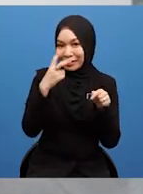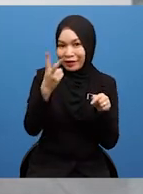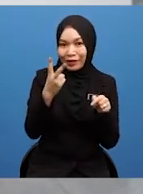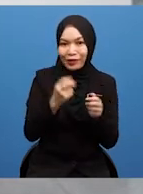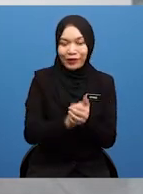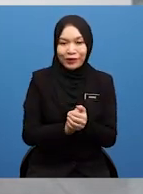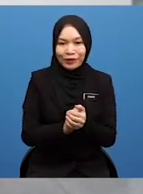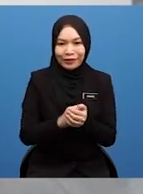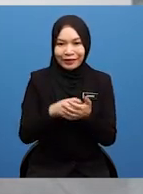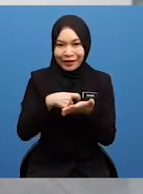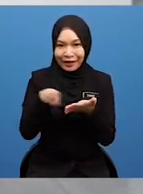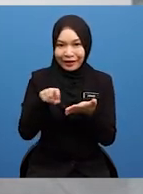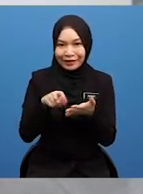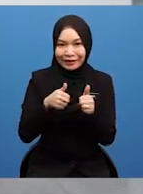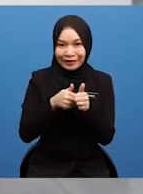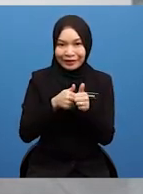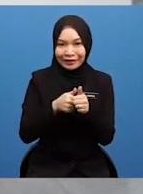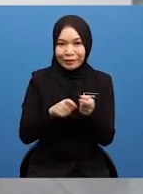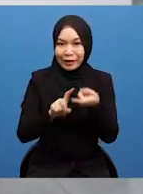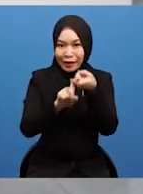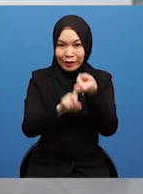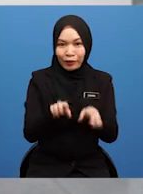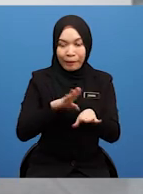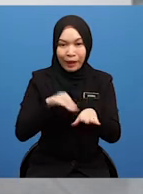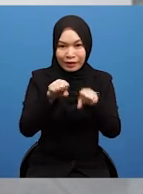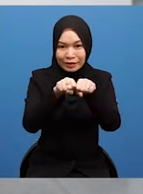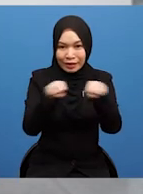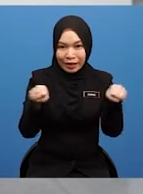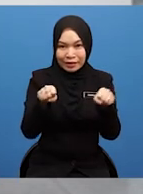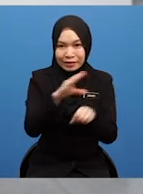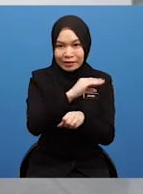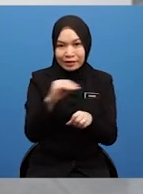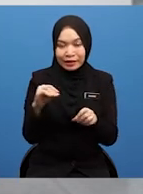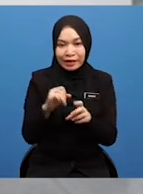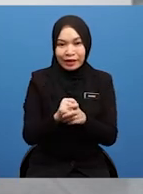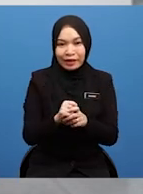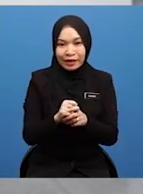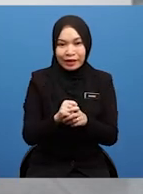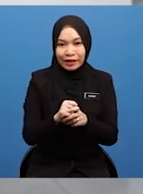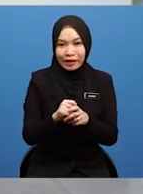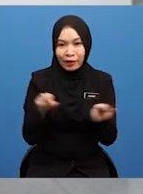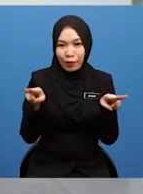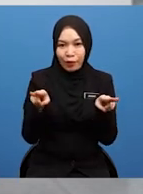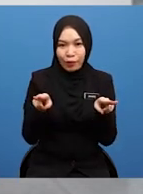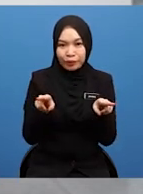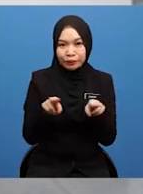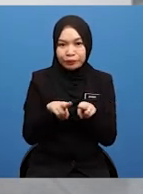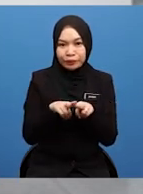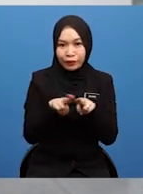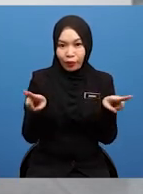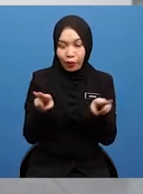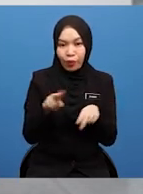harga itu bergantung kepada size dan juga ukuran berdasarkan kepada Syaikh karya yang dihasilkan